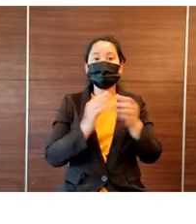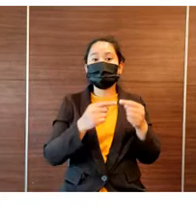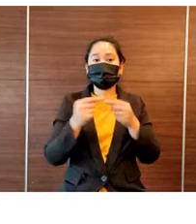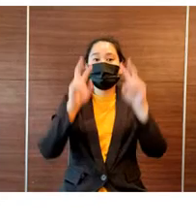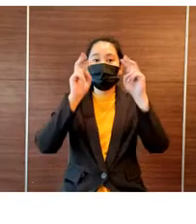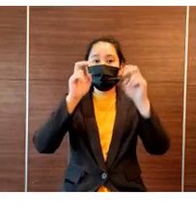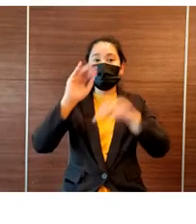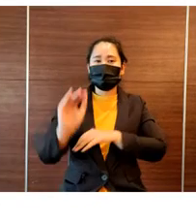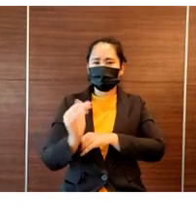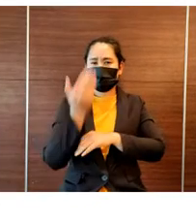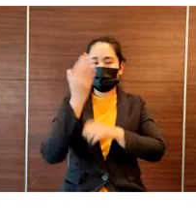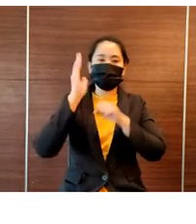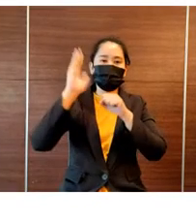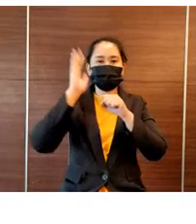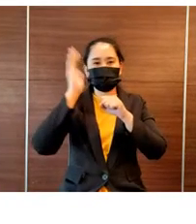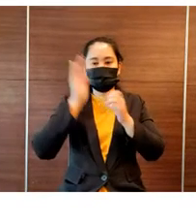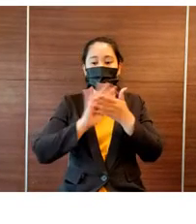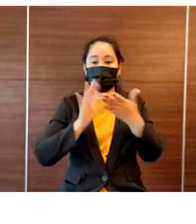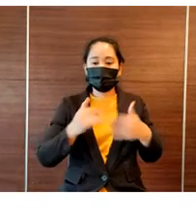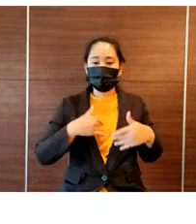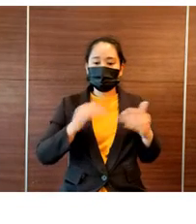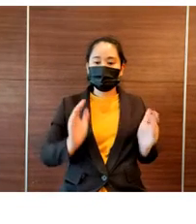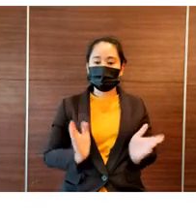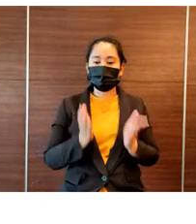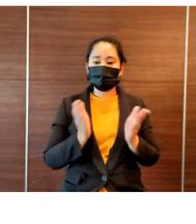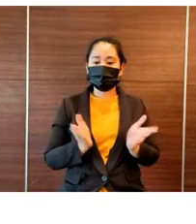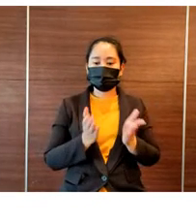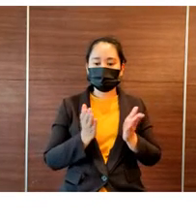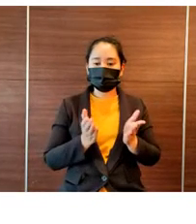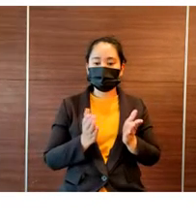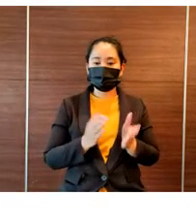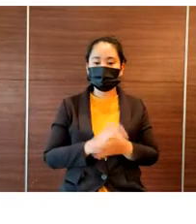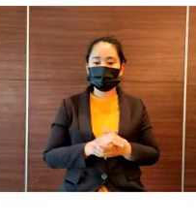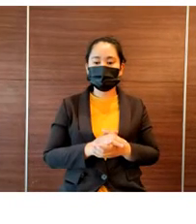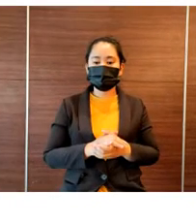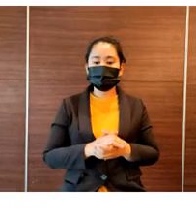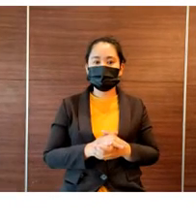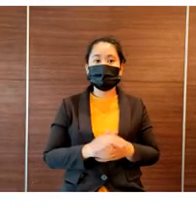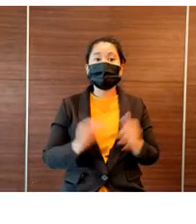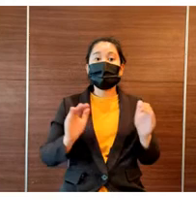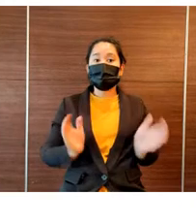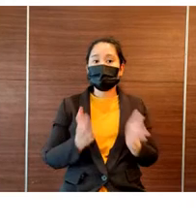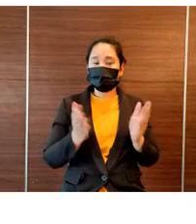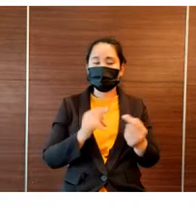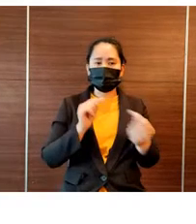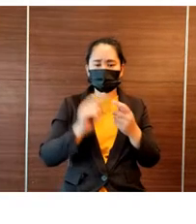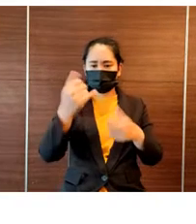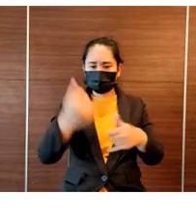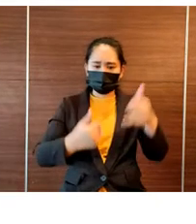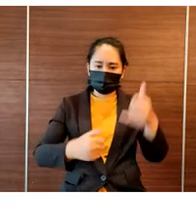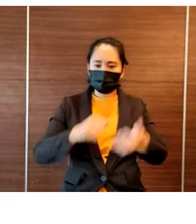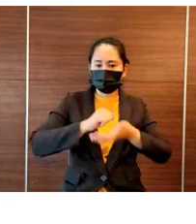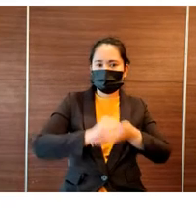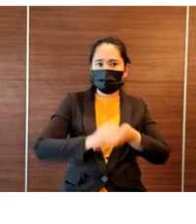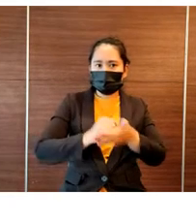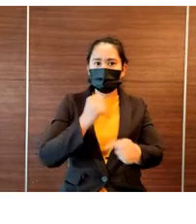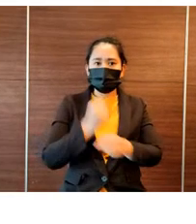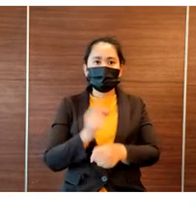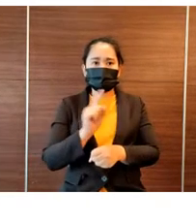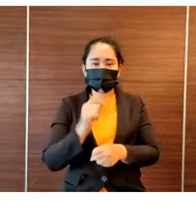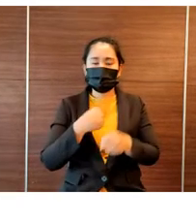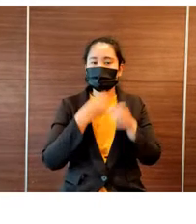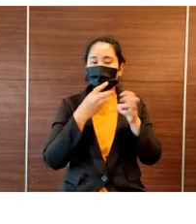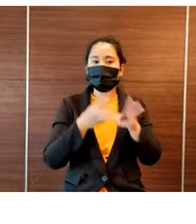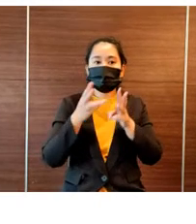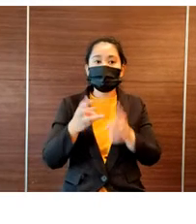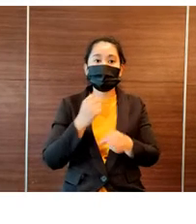ราคุยกันมาเนี่ยเราจะสนับสนุนให้กลุ่มที่เราอยากให้น้องเขาเข้ามารับบริการเนี่ยเราจะทำยังไงกันดีมีวิธีไหน